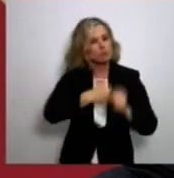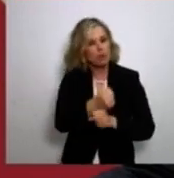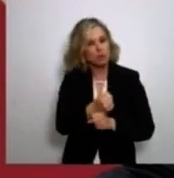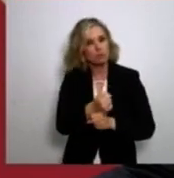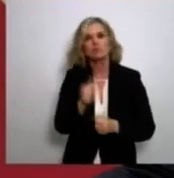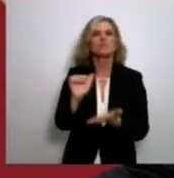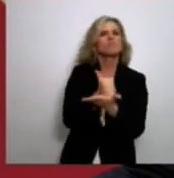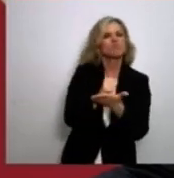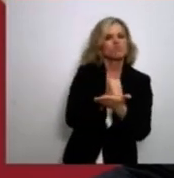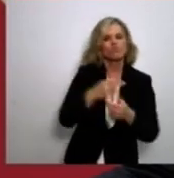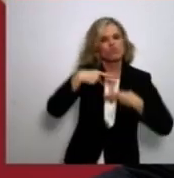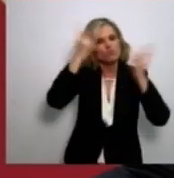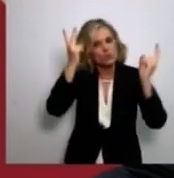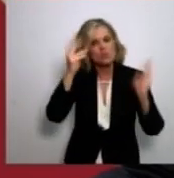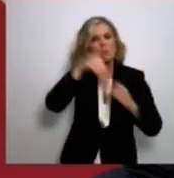αντικαταστήσουν.